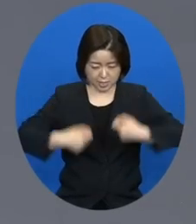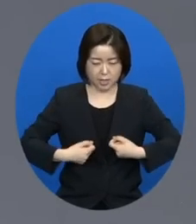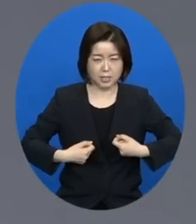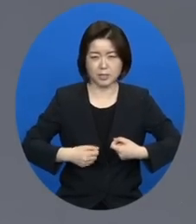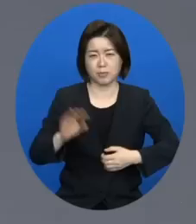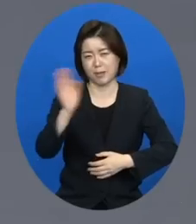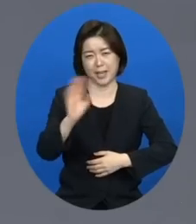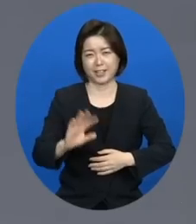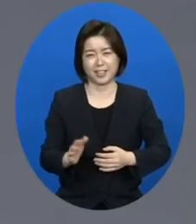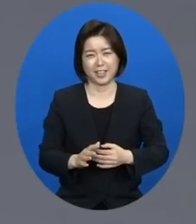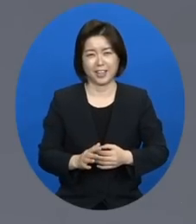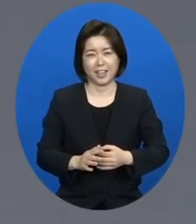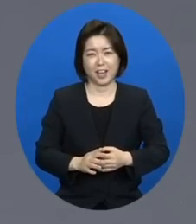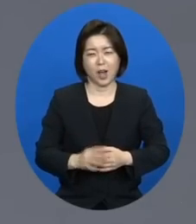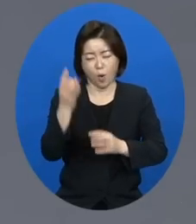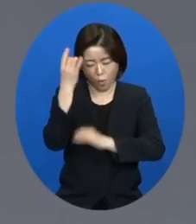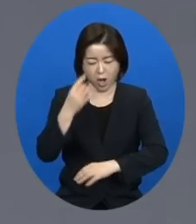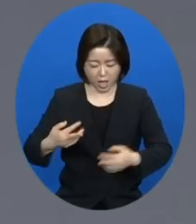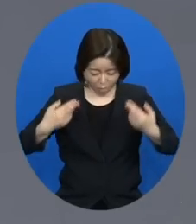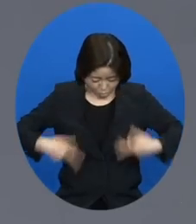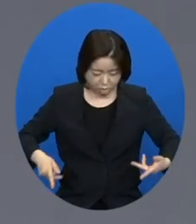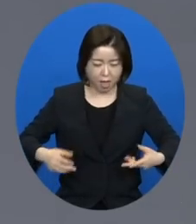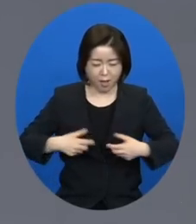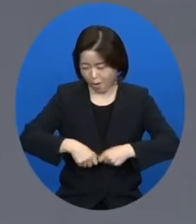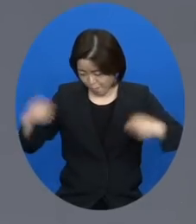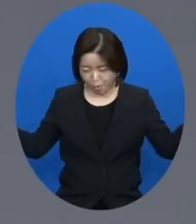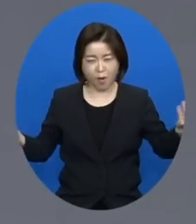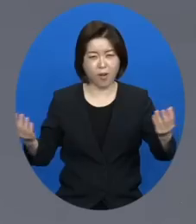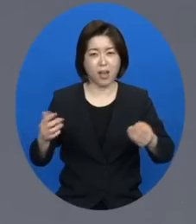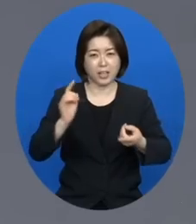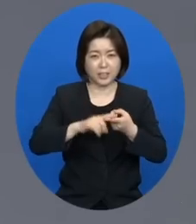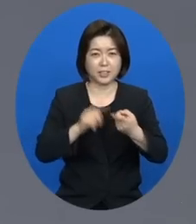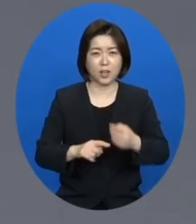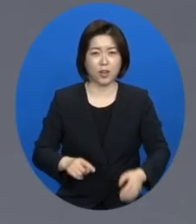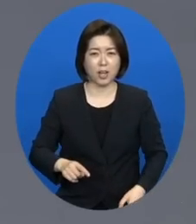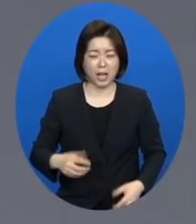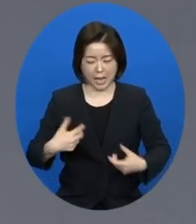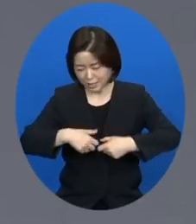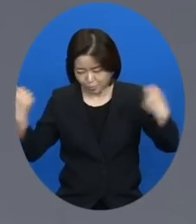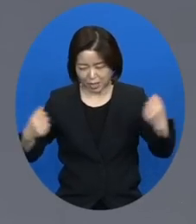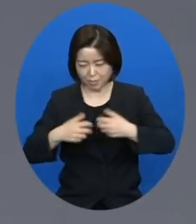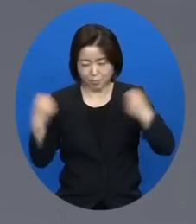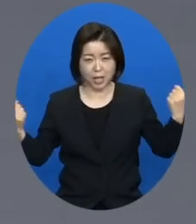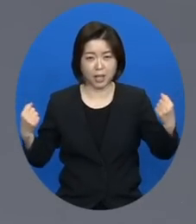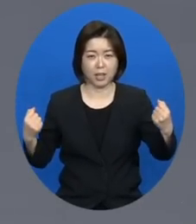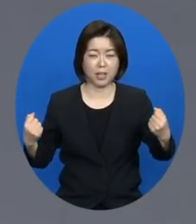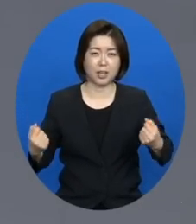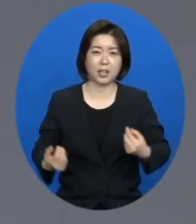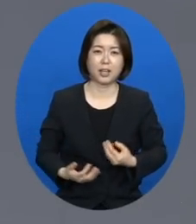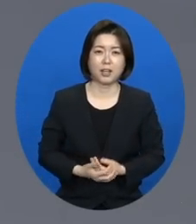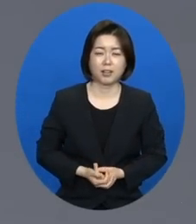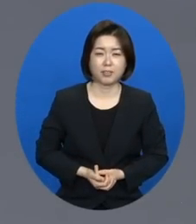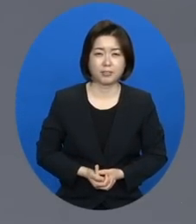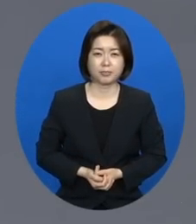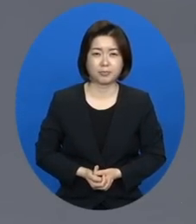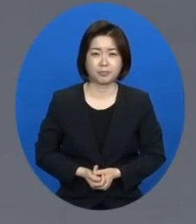그냥 벗고, 상체는 벗고 다니는 게 그냥 나을 것 같아. 채고 그냥 옷이 벗겨지니까.